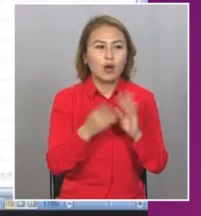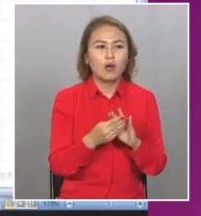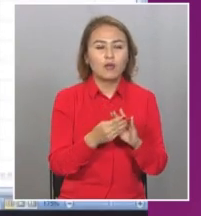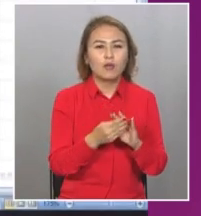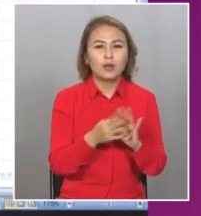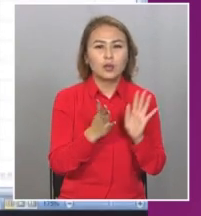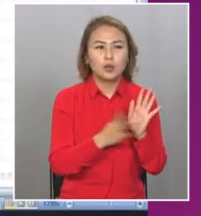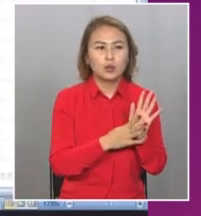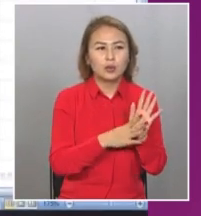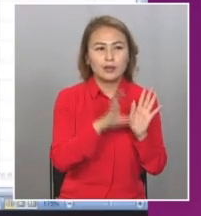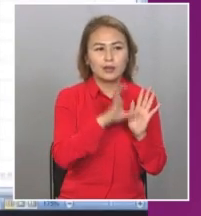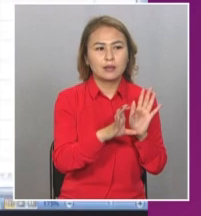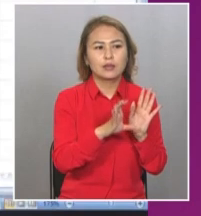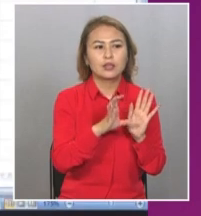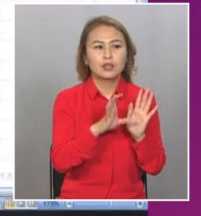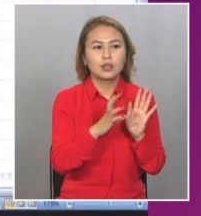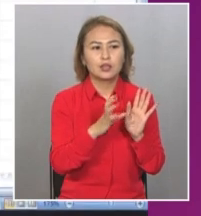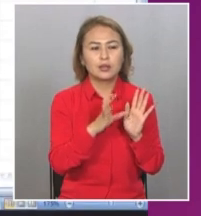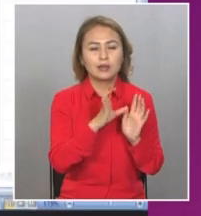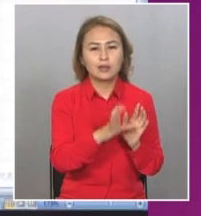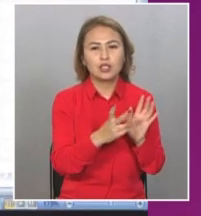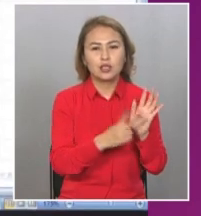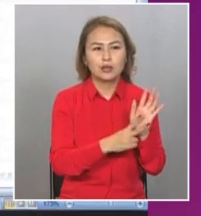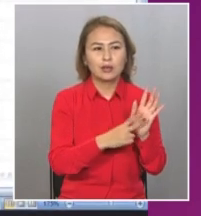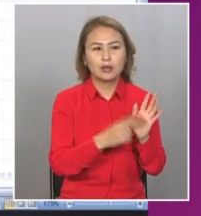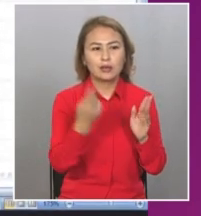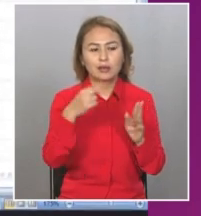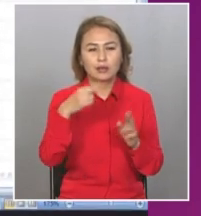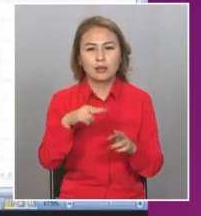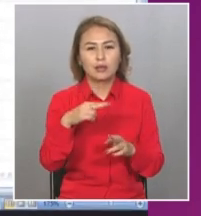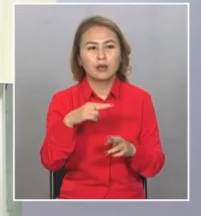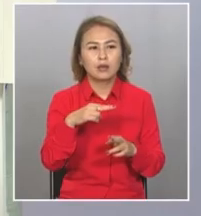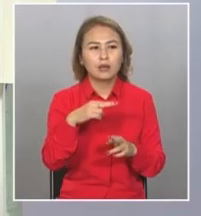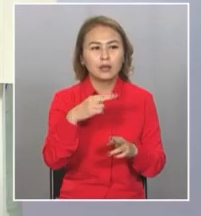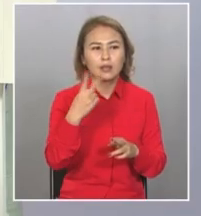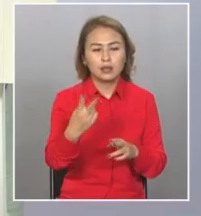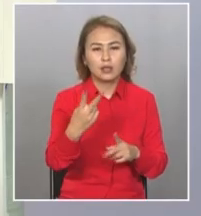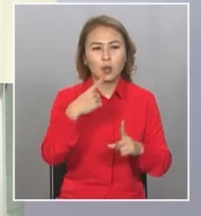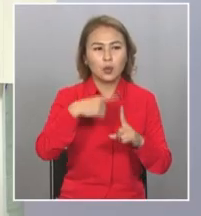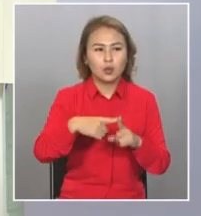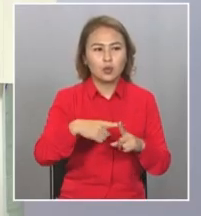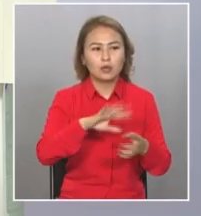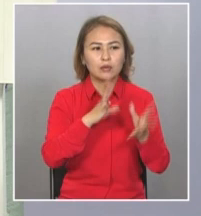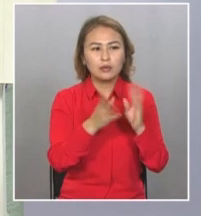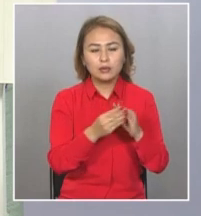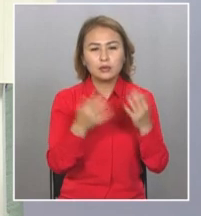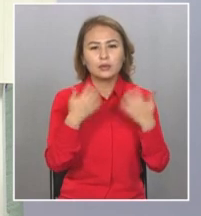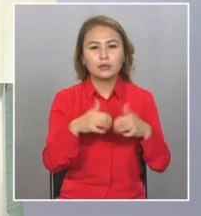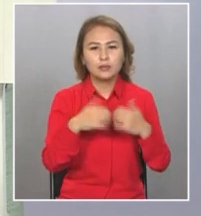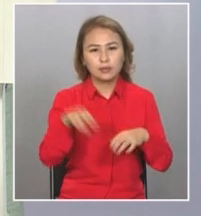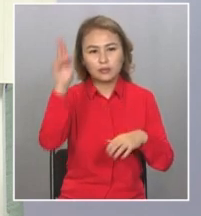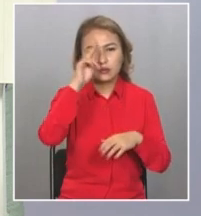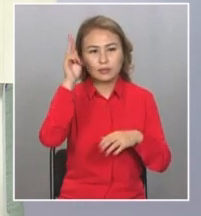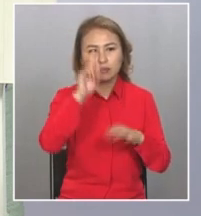формулам С7-ге D7-нің мәнін қосумен анықталады. Сонда менде екінші